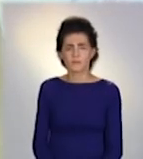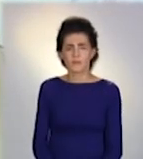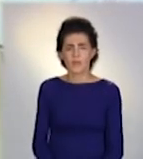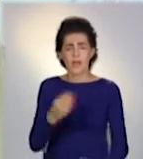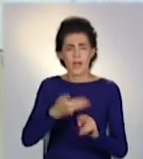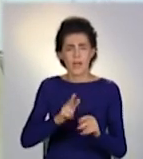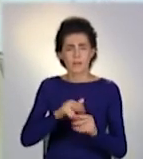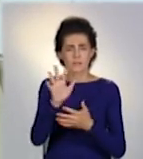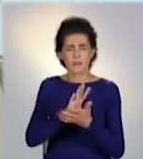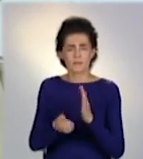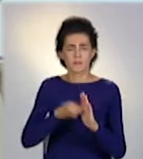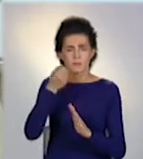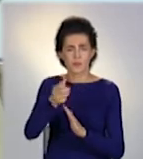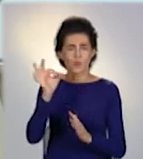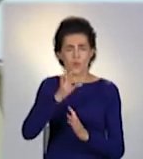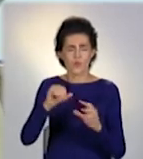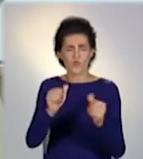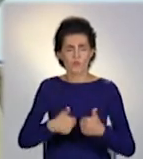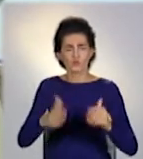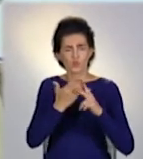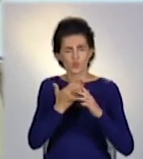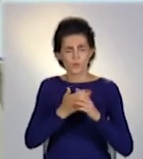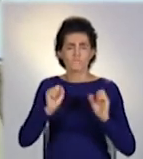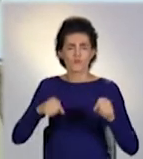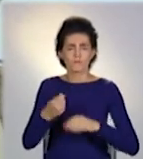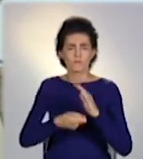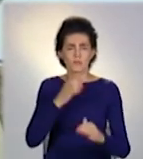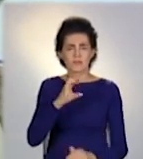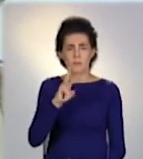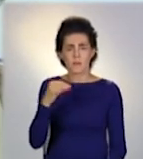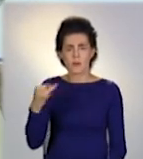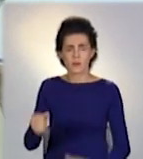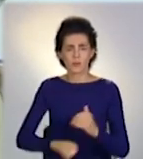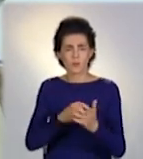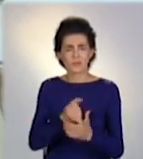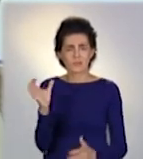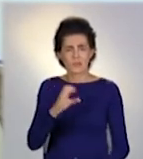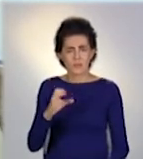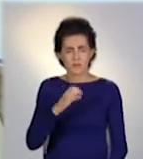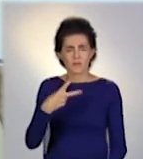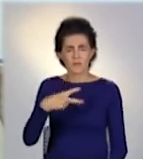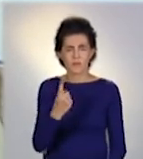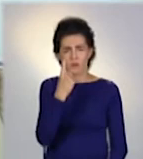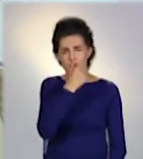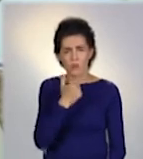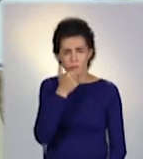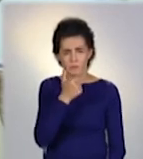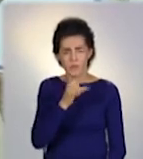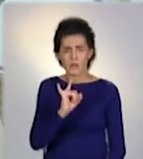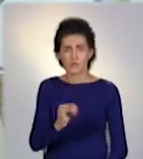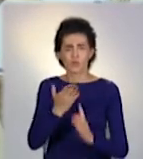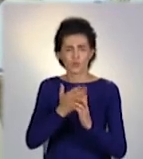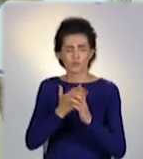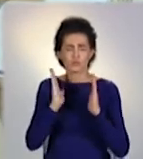призначення субсидії, заявники мають право подати з травня по вересень 2021 року. І субсидія